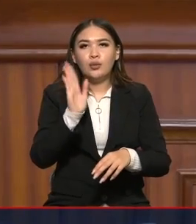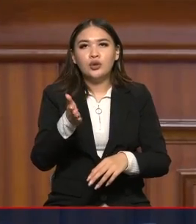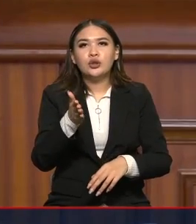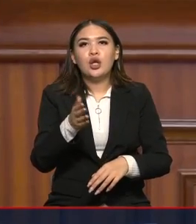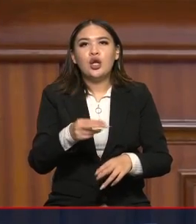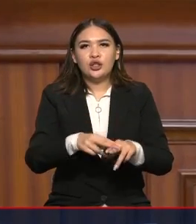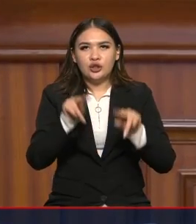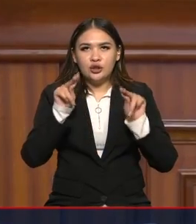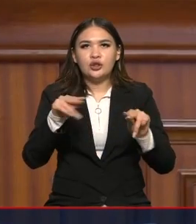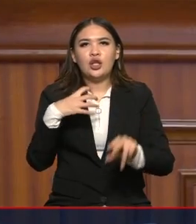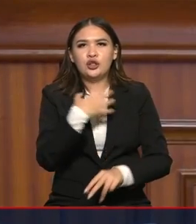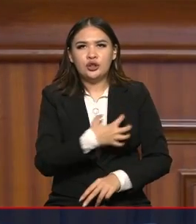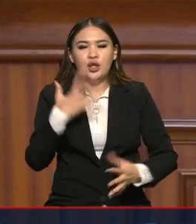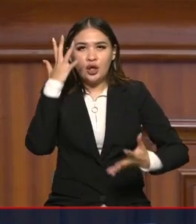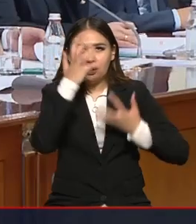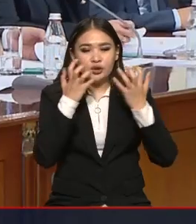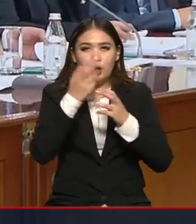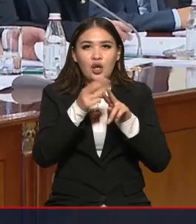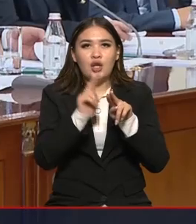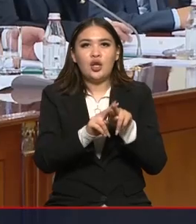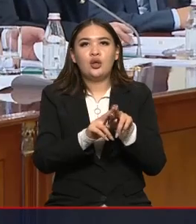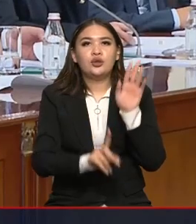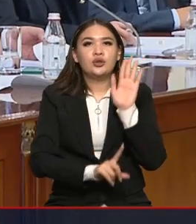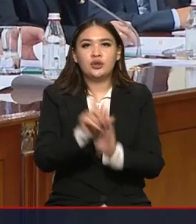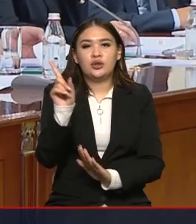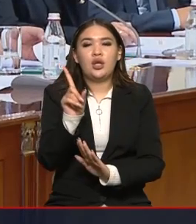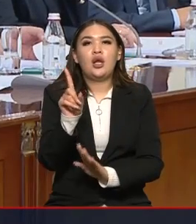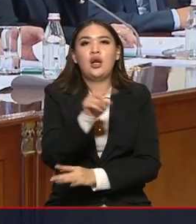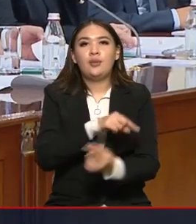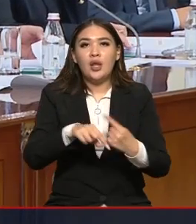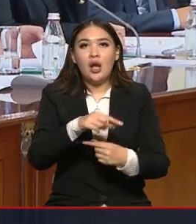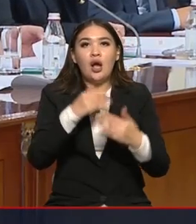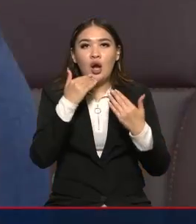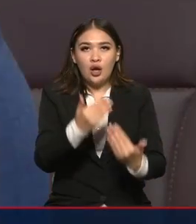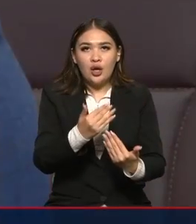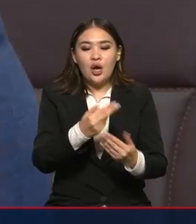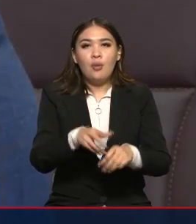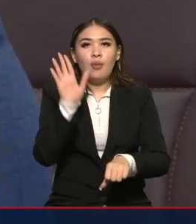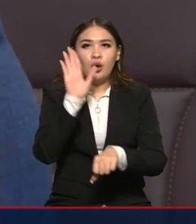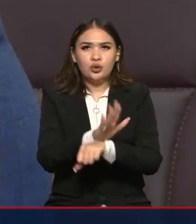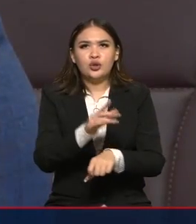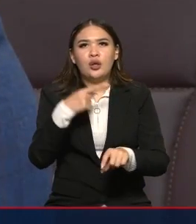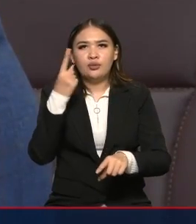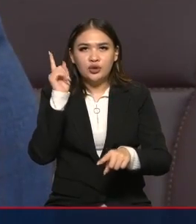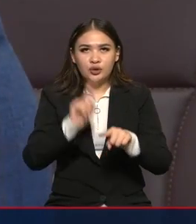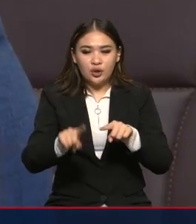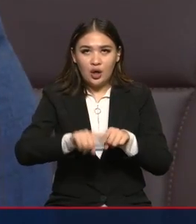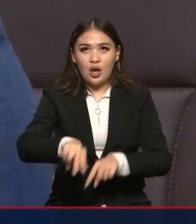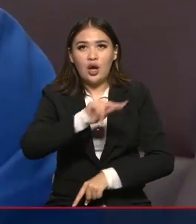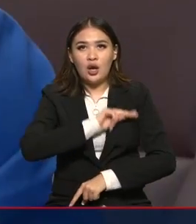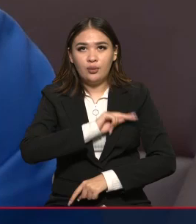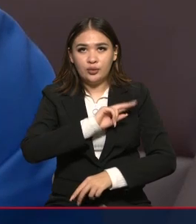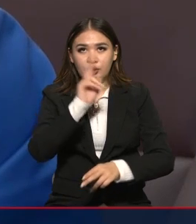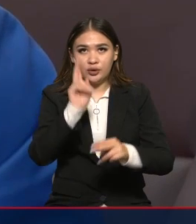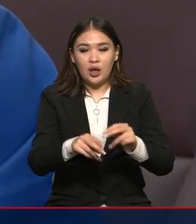придаст серьёзный импульс развитию отечественных предприятий соответствующим структурам поручено ускорить проводи работу в